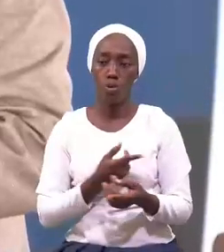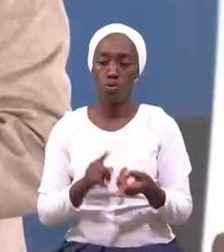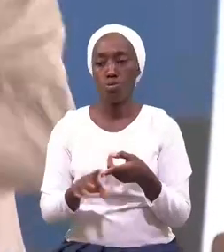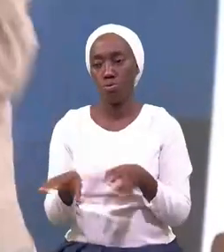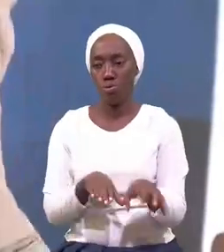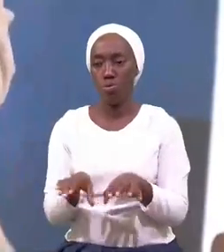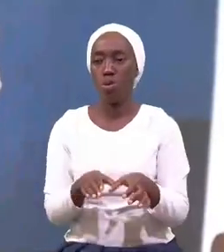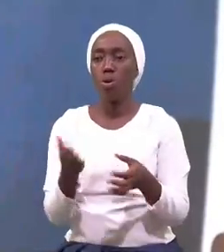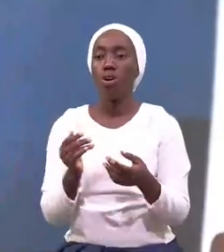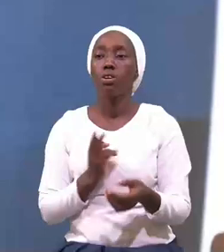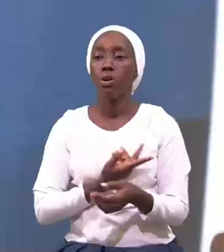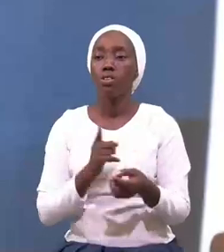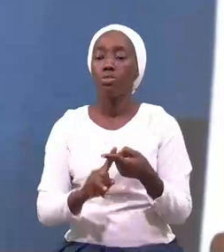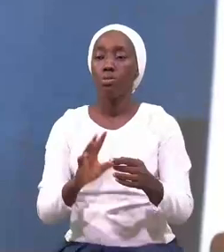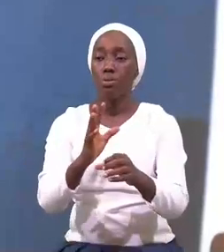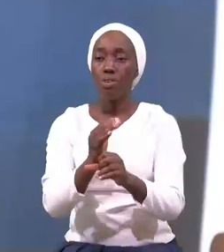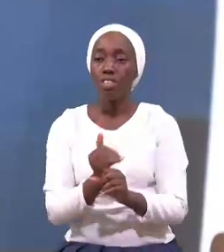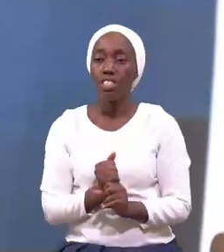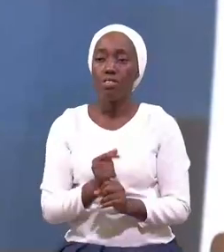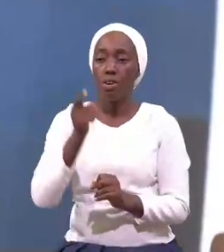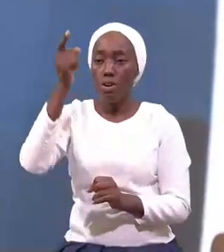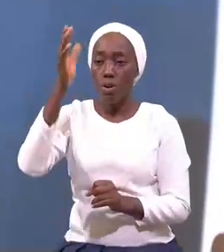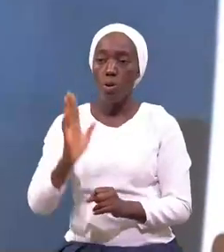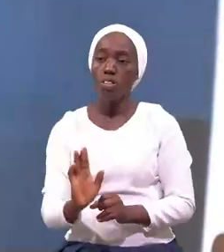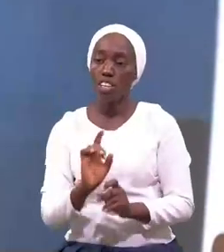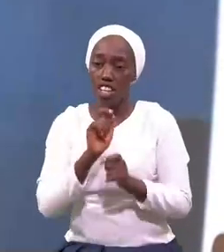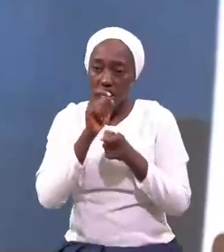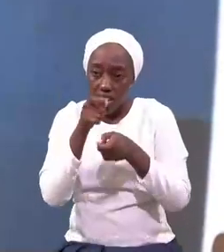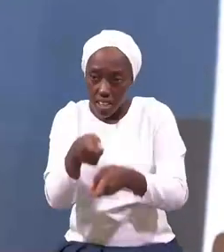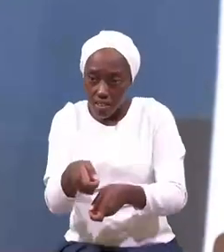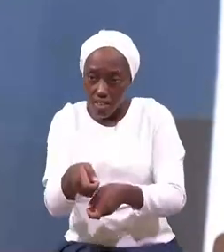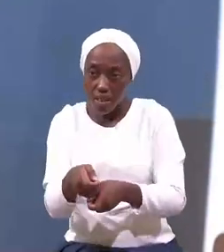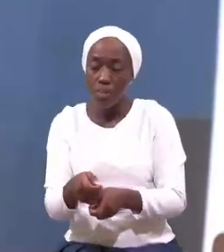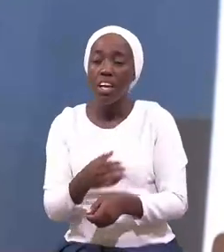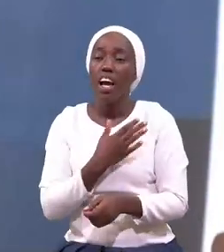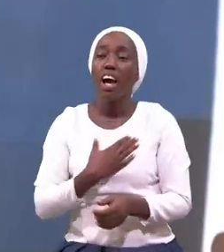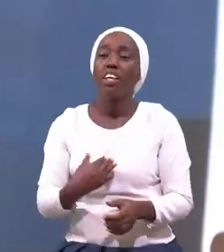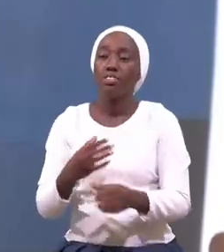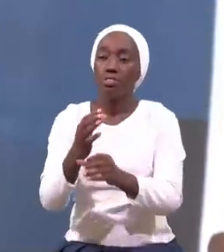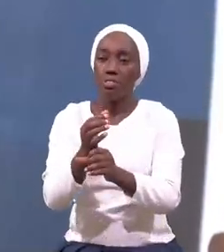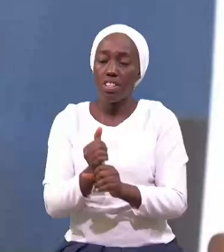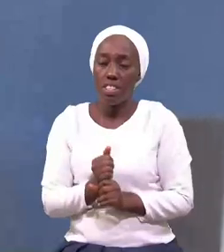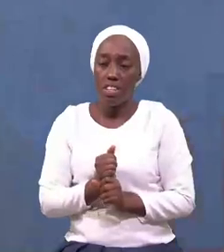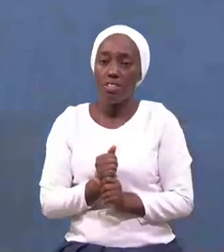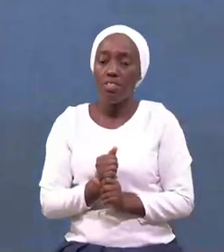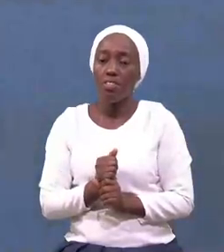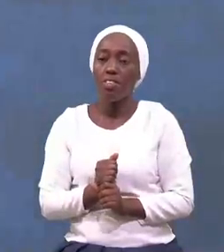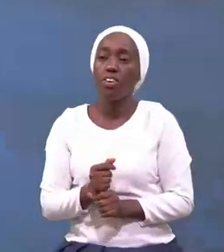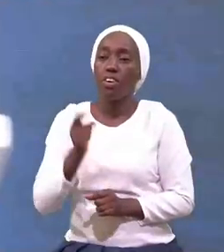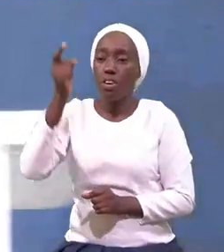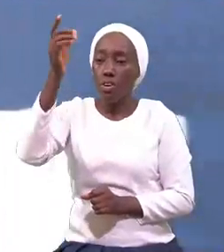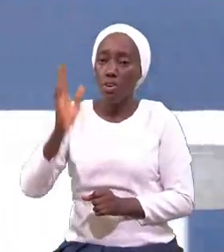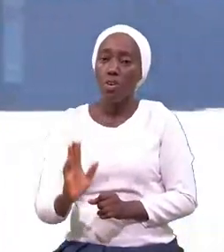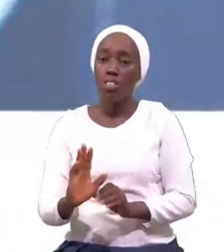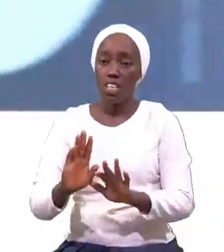Il veut que nous recevons le don de Dieu. J'ai reçu le